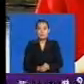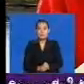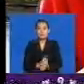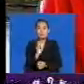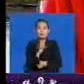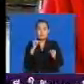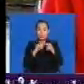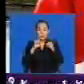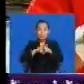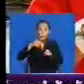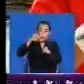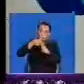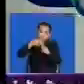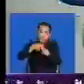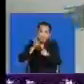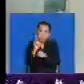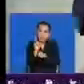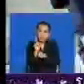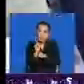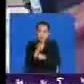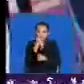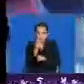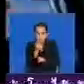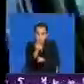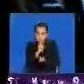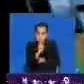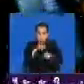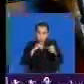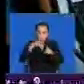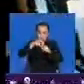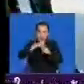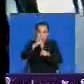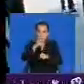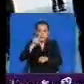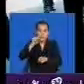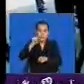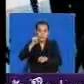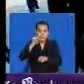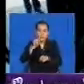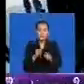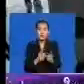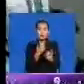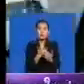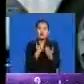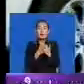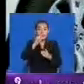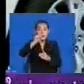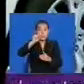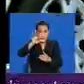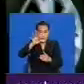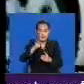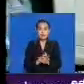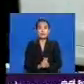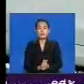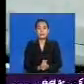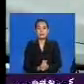ได้เปรียบของเรื่องน้ำมันเนี่ยจะลองคิดดูคร่าวๆนะครับราคาน้ำมัน E20 อยู่ที่ลิตรละ25บาทประมาณแล้ว